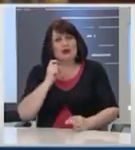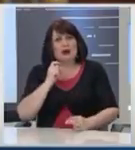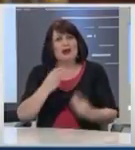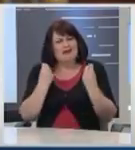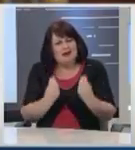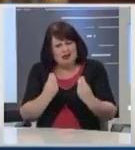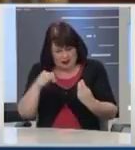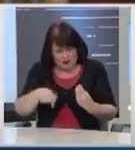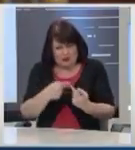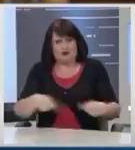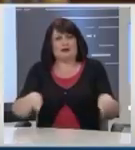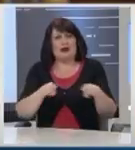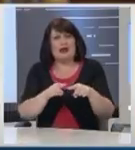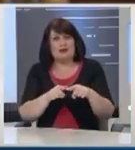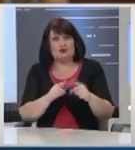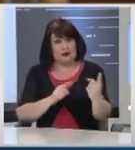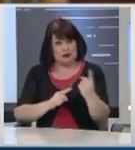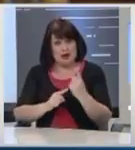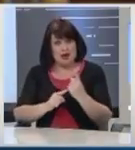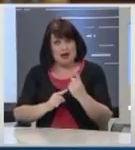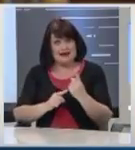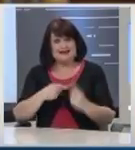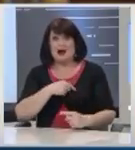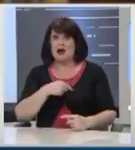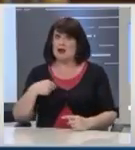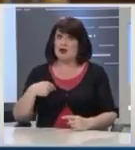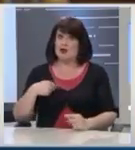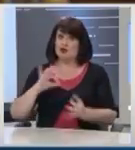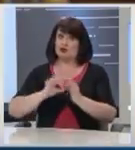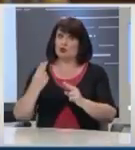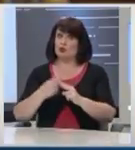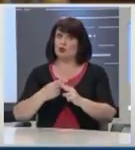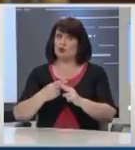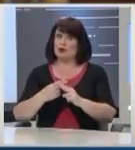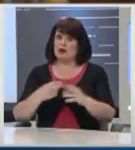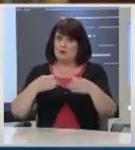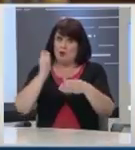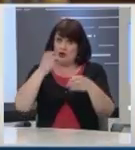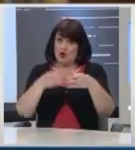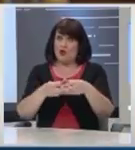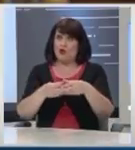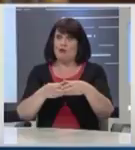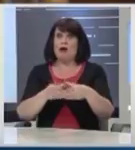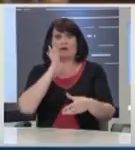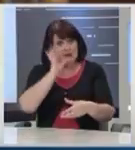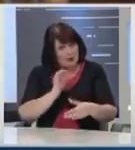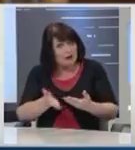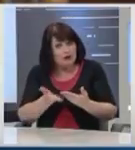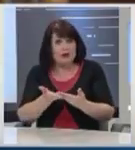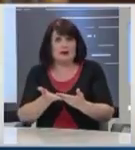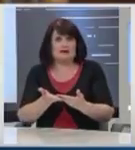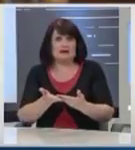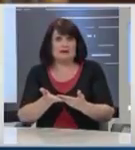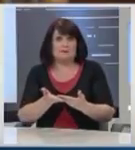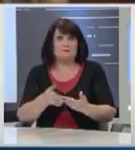αίθουσα να έρχεστε ως αρχηγός μιας ιστορικής παράταξης, η οποία πράγματι συνέβαλε σε αυτή